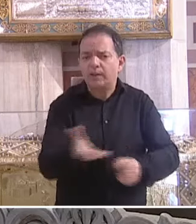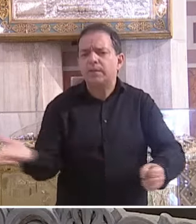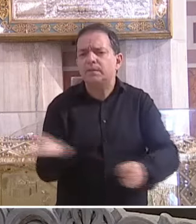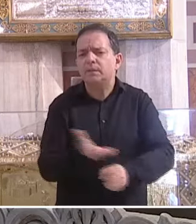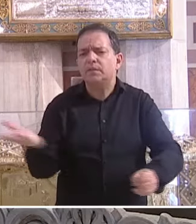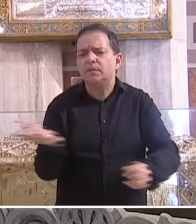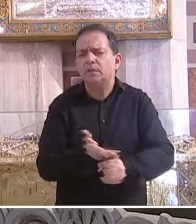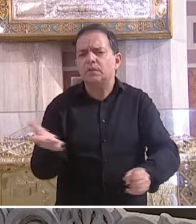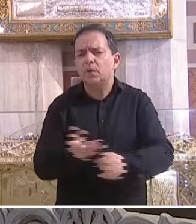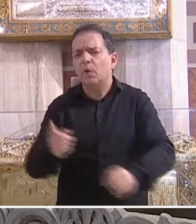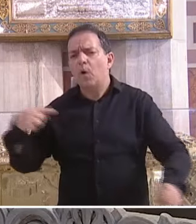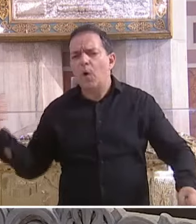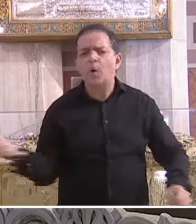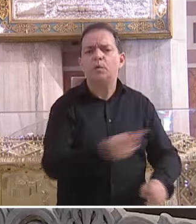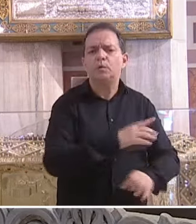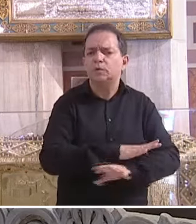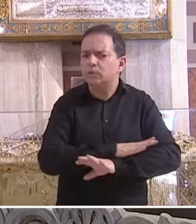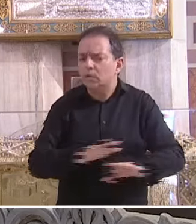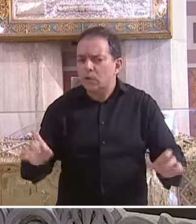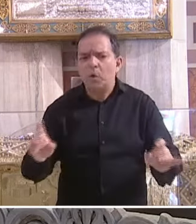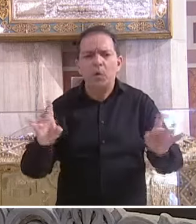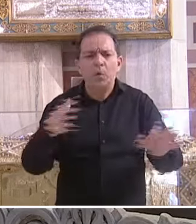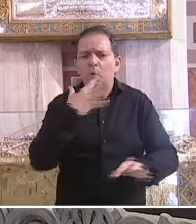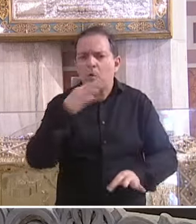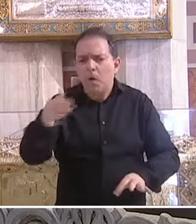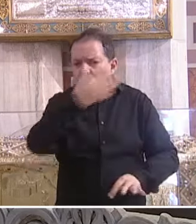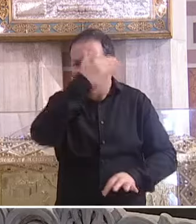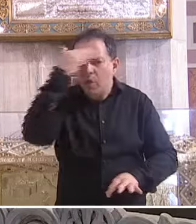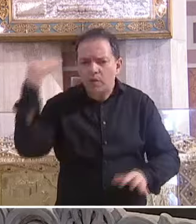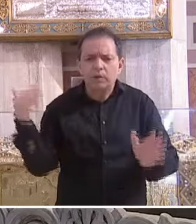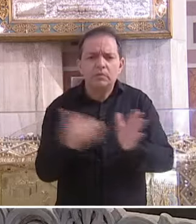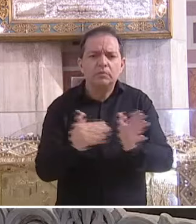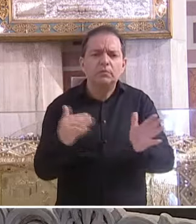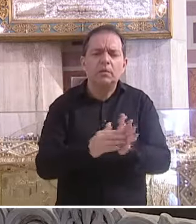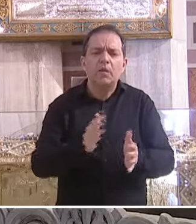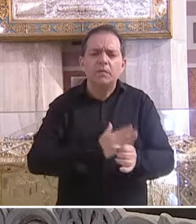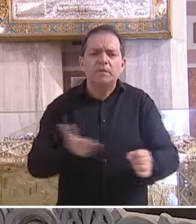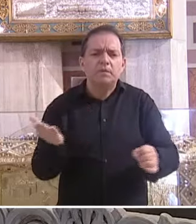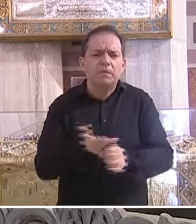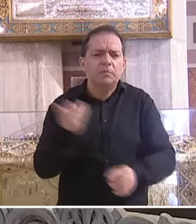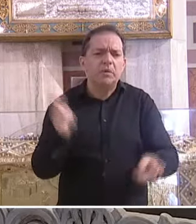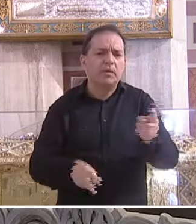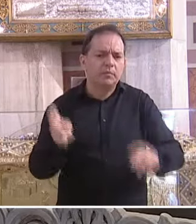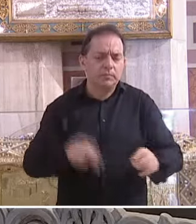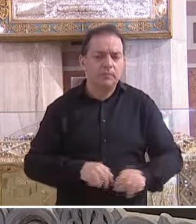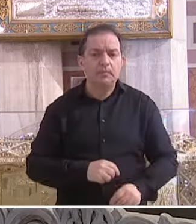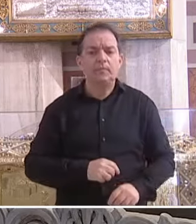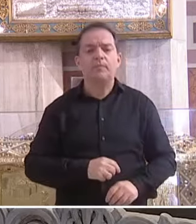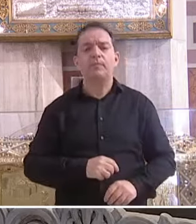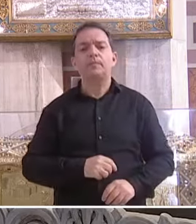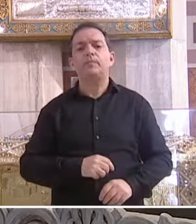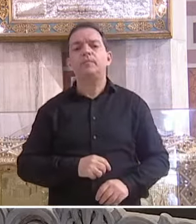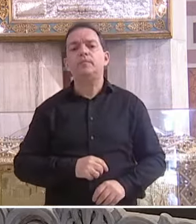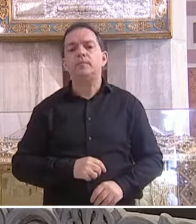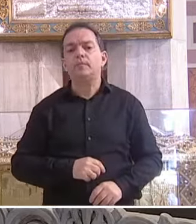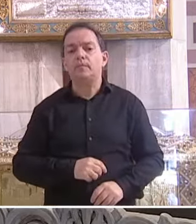οποία θανατώθηκαν ανέτια χιλιάδες ανθρώπων. Μάλιστα,